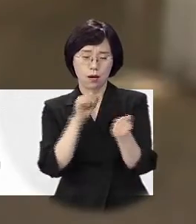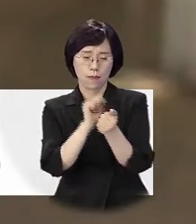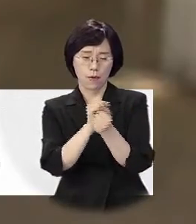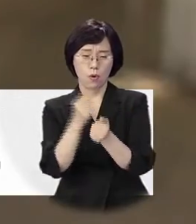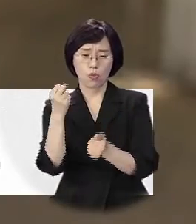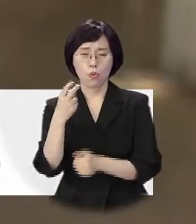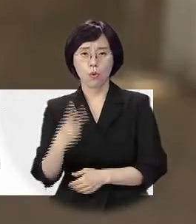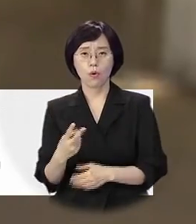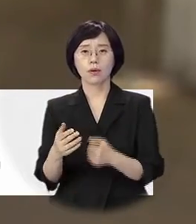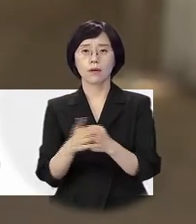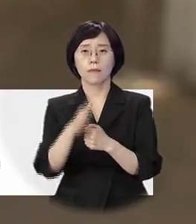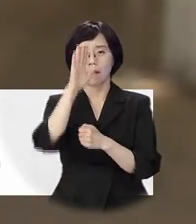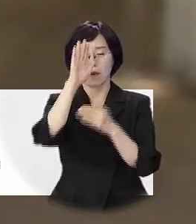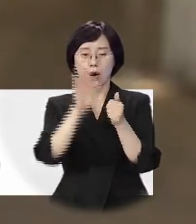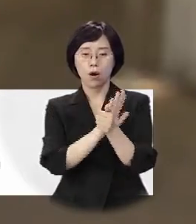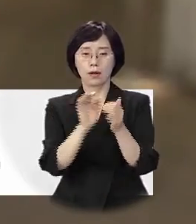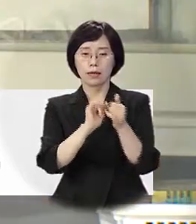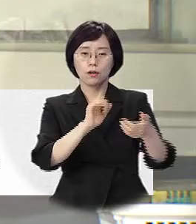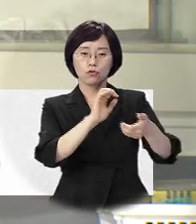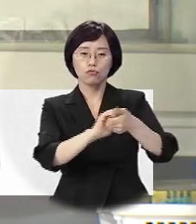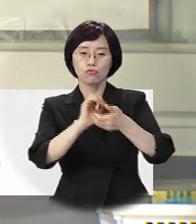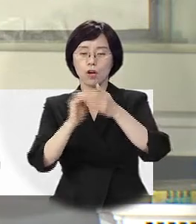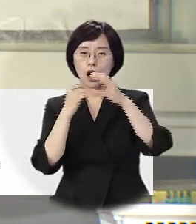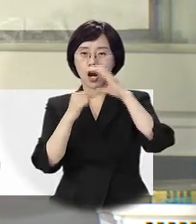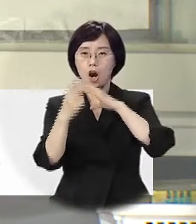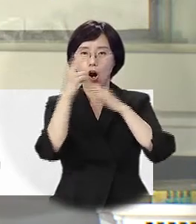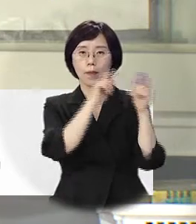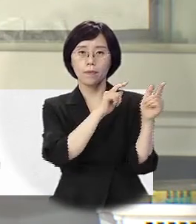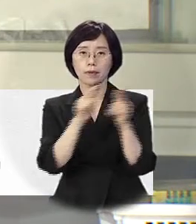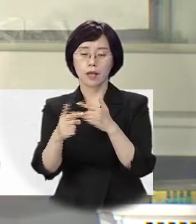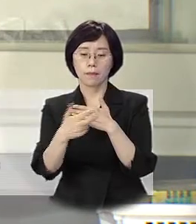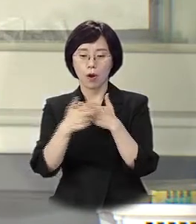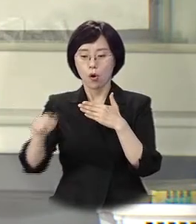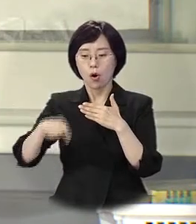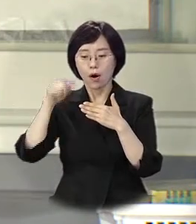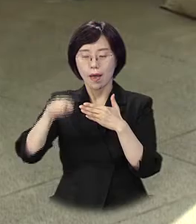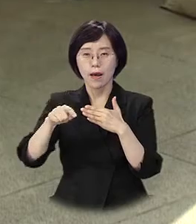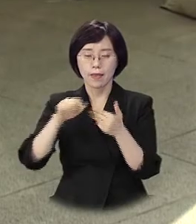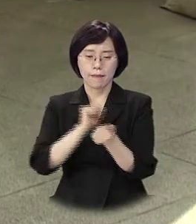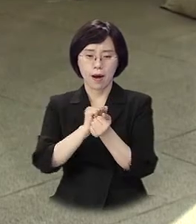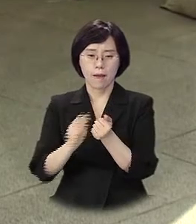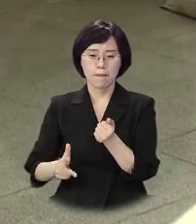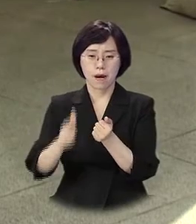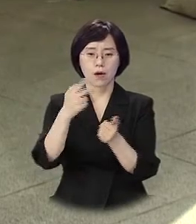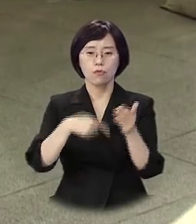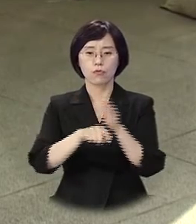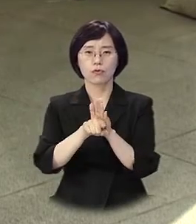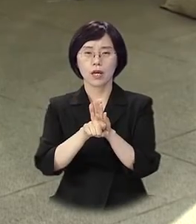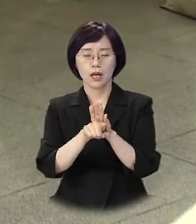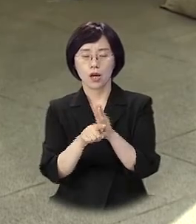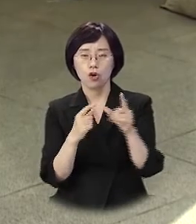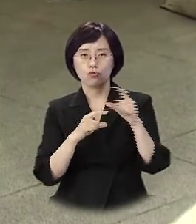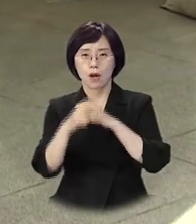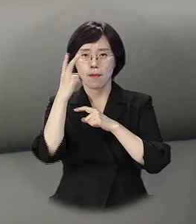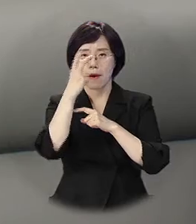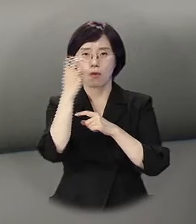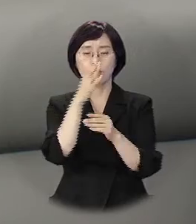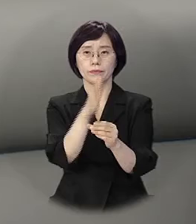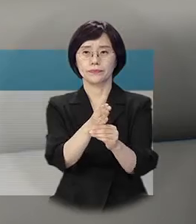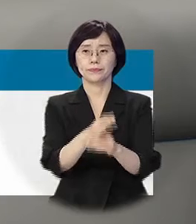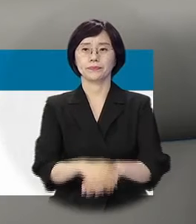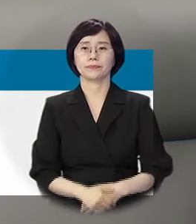사례가 잇따르자 간병인 에 대한 주기적인 선제 검사 등 병원의 감염 차단을 위한 추가 방안을 검토하고 있습니다